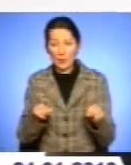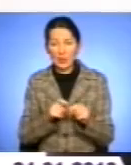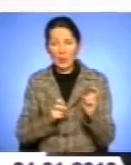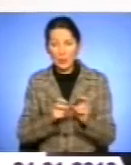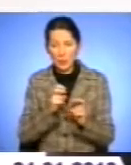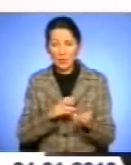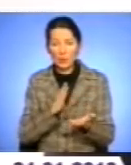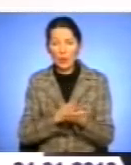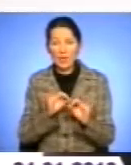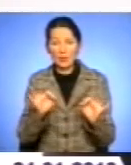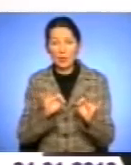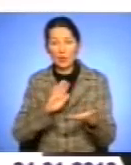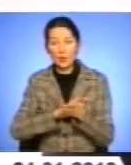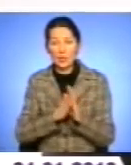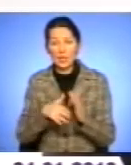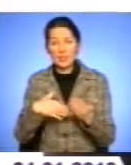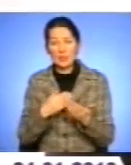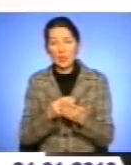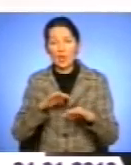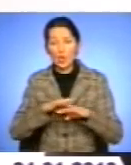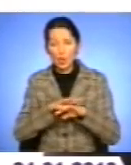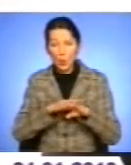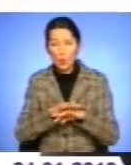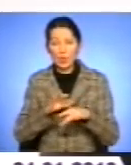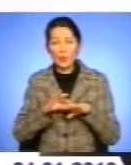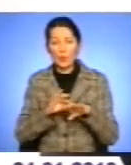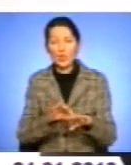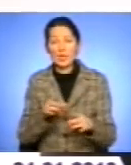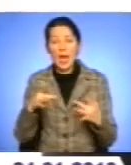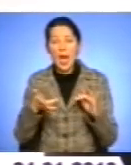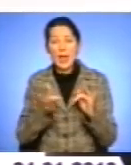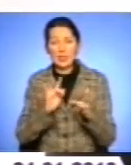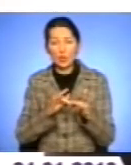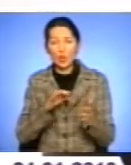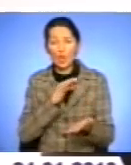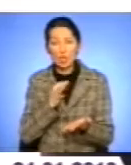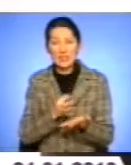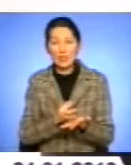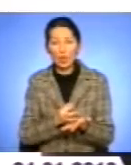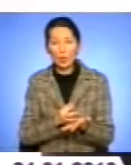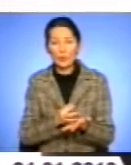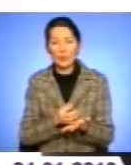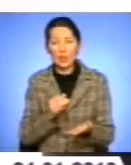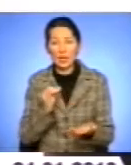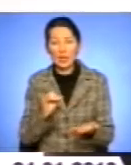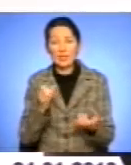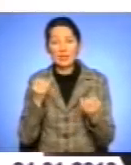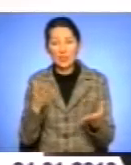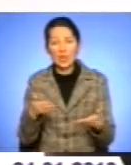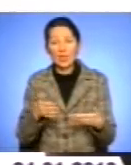Там пенсіонер може отримати фактично виписку своєї пенсійної справи. Застрахована особа може бачити свою